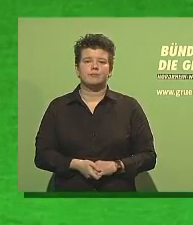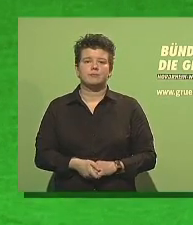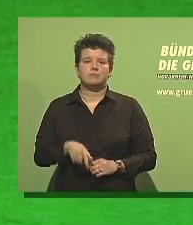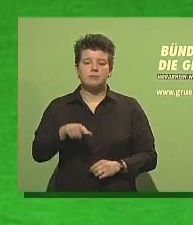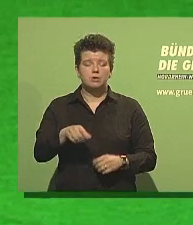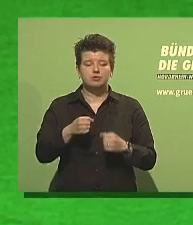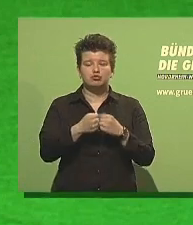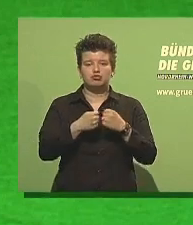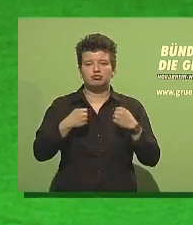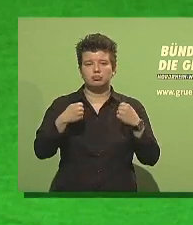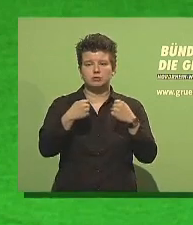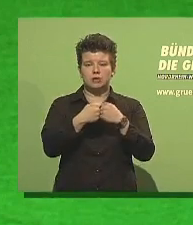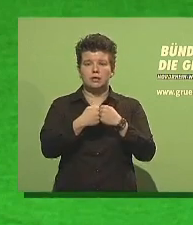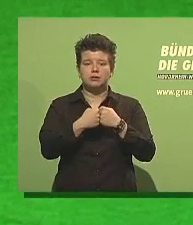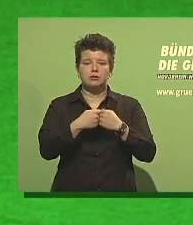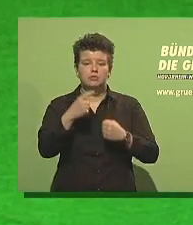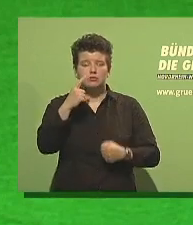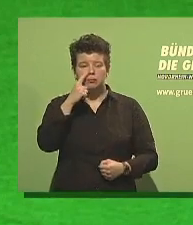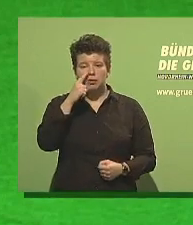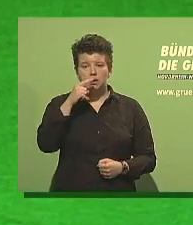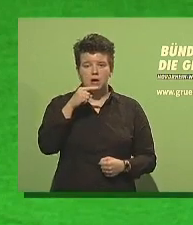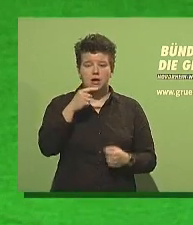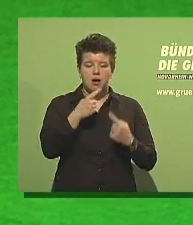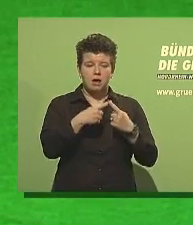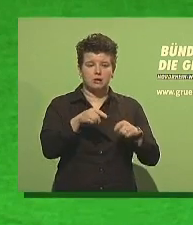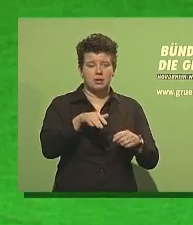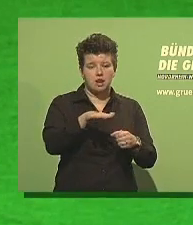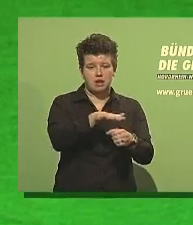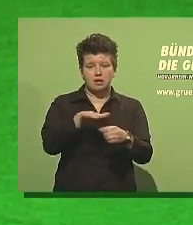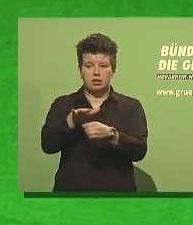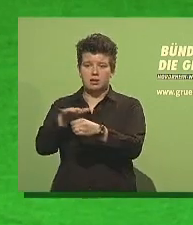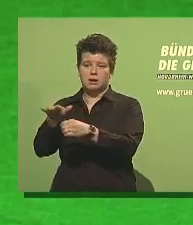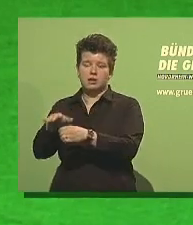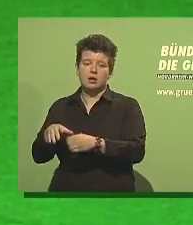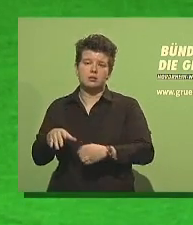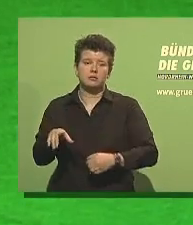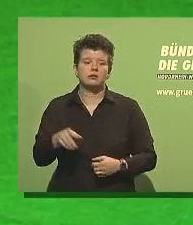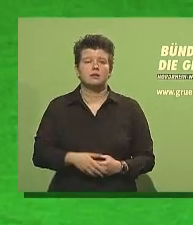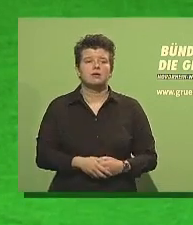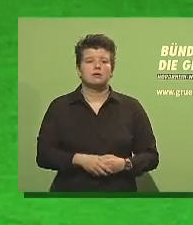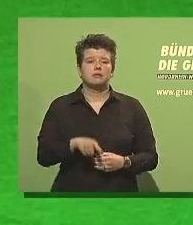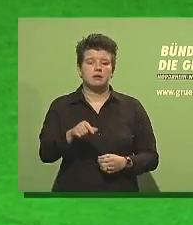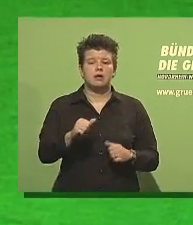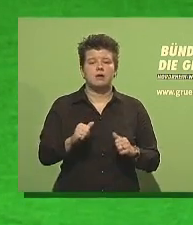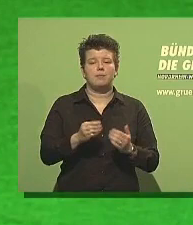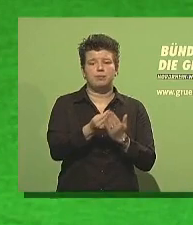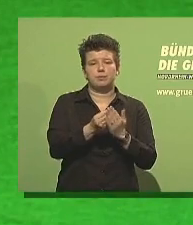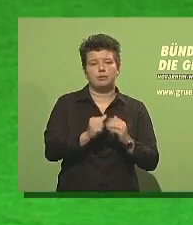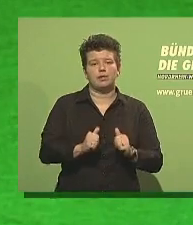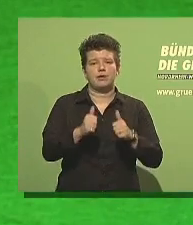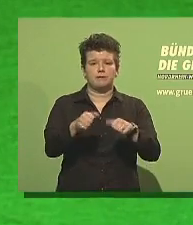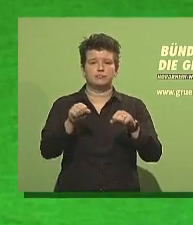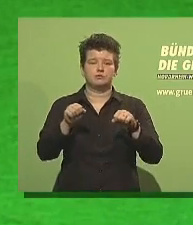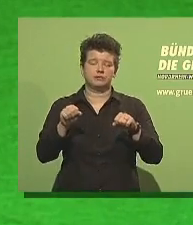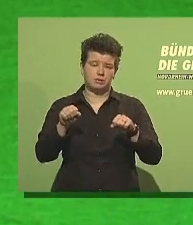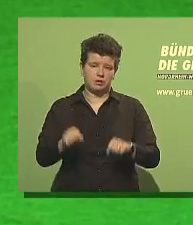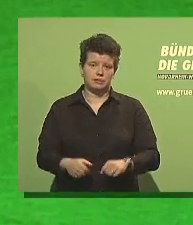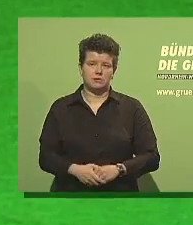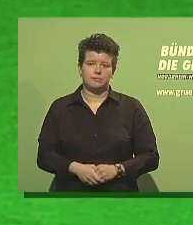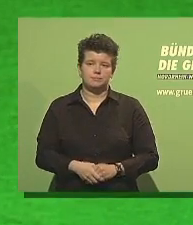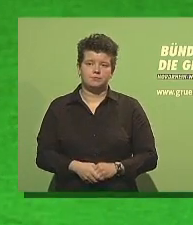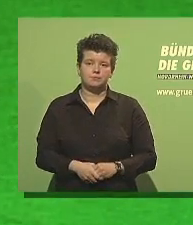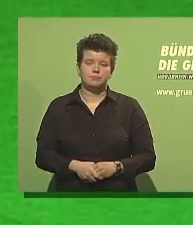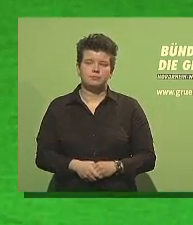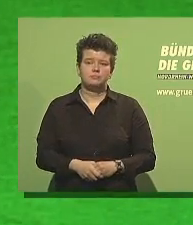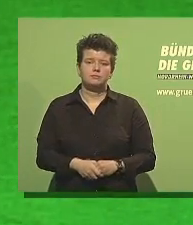Bildung finanziell unter die Arme greifen darf. Erst wenn Lippe, Rhein und Ruhr halb Nordrhein-Westfalen unter Wasser gesetzt hat oder die